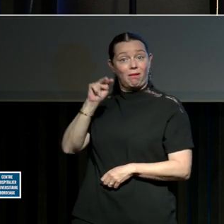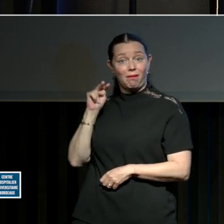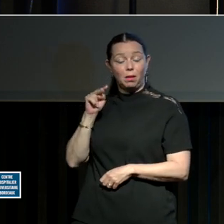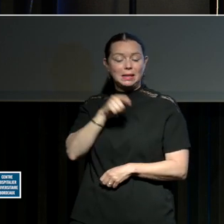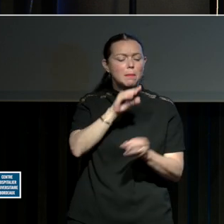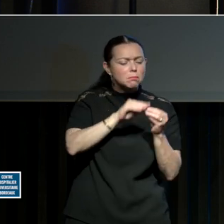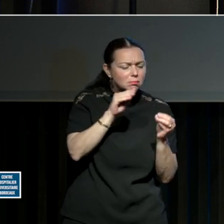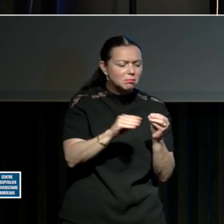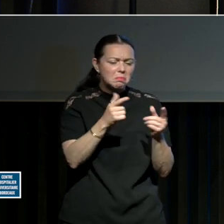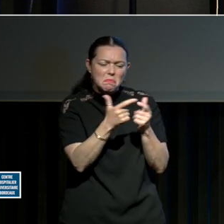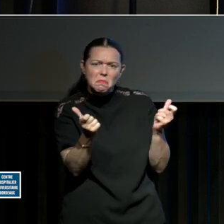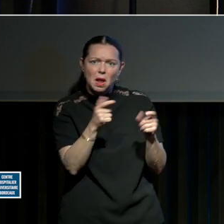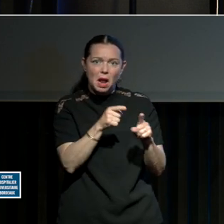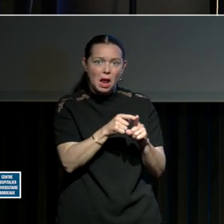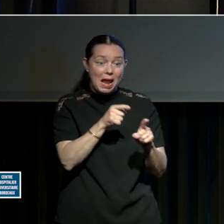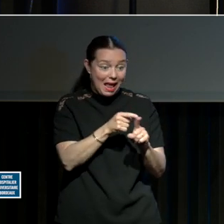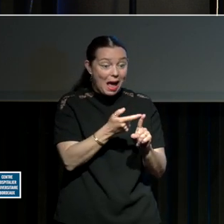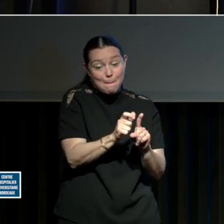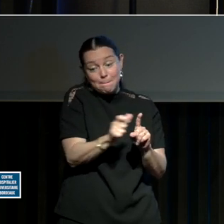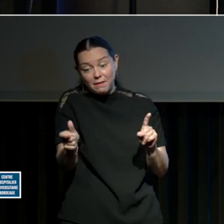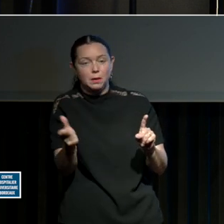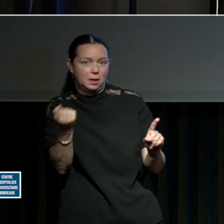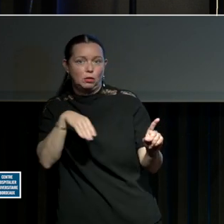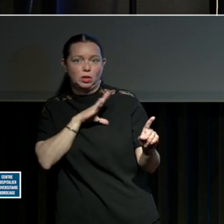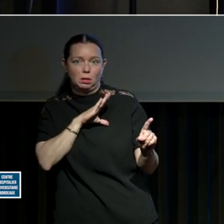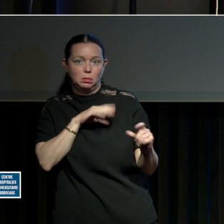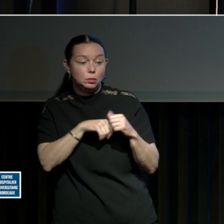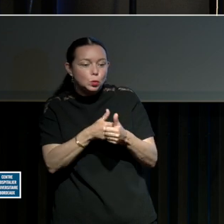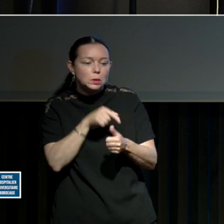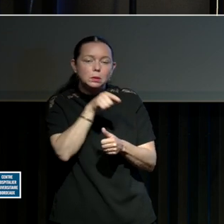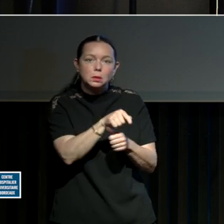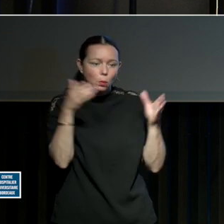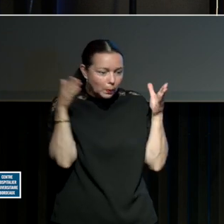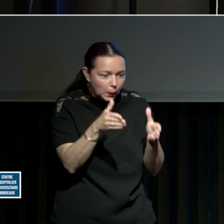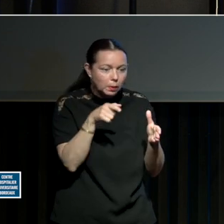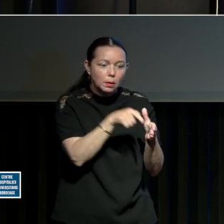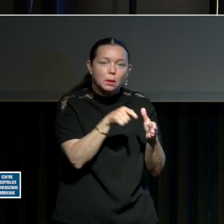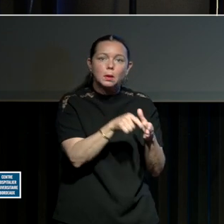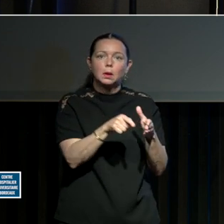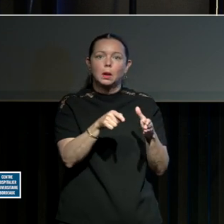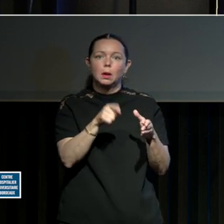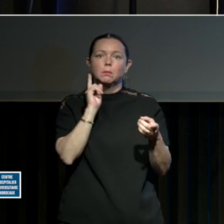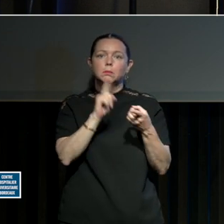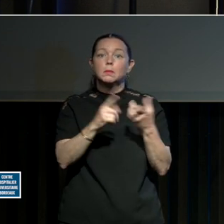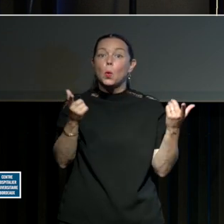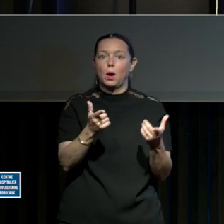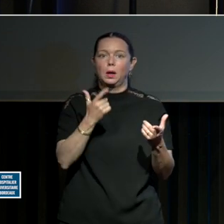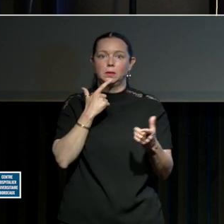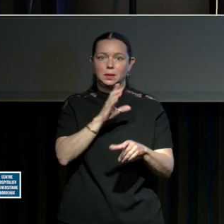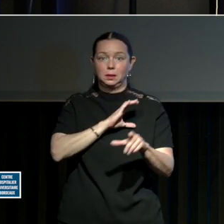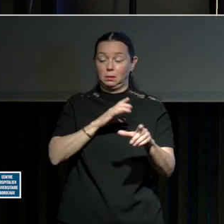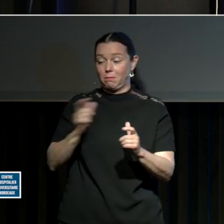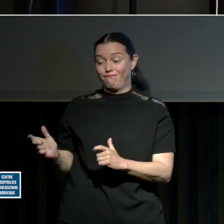la substance découlaient des principes de prise en charge qui étaient donc centrés sur le principe de la cure de sevrage et de la